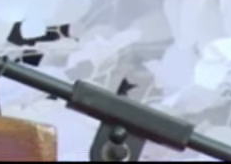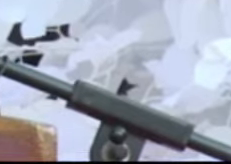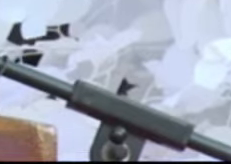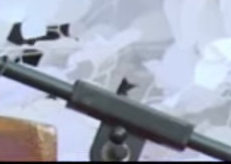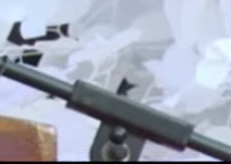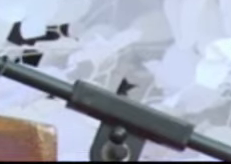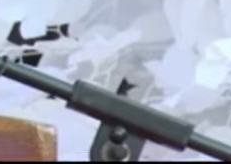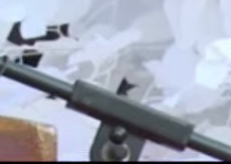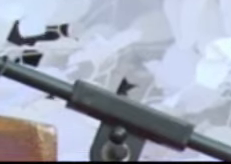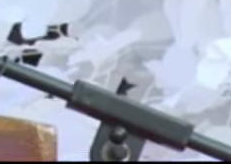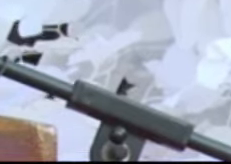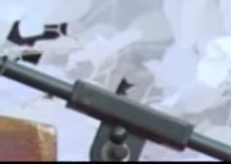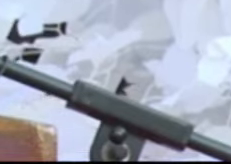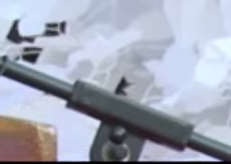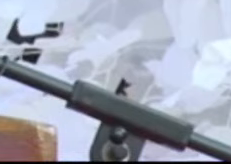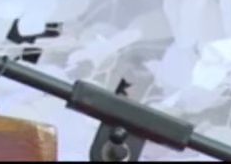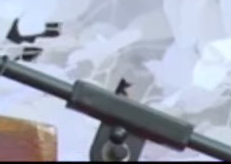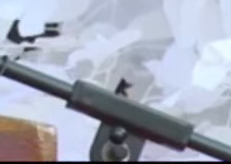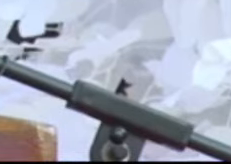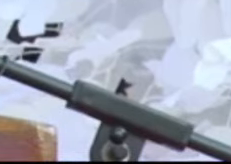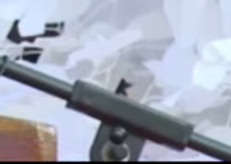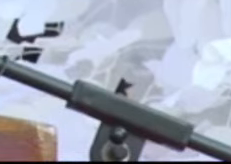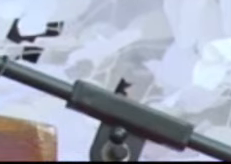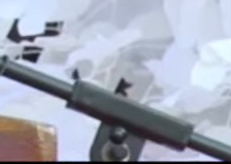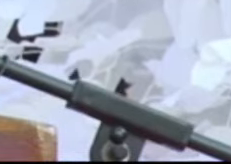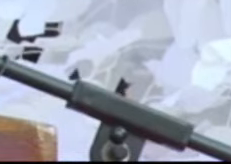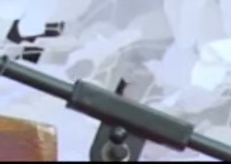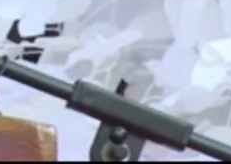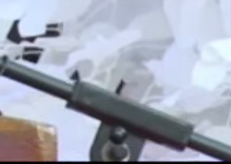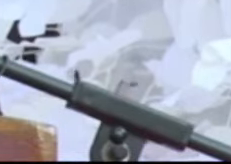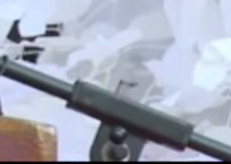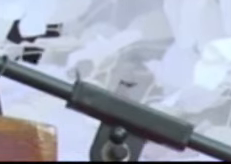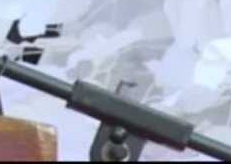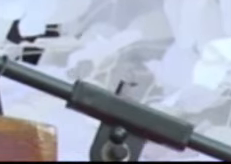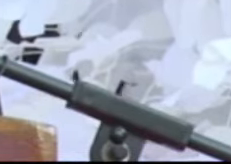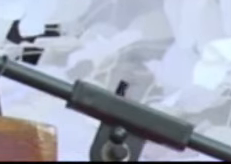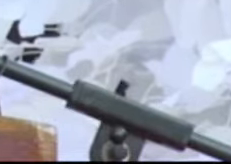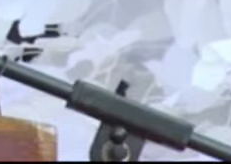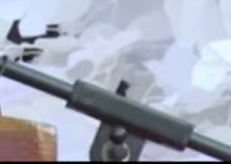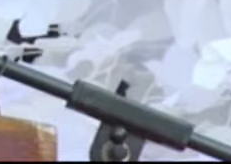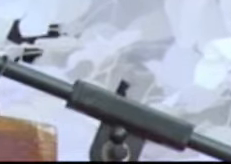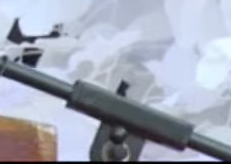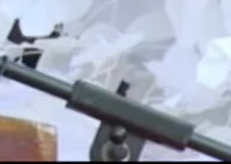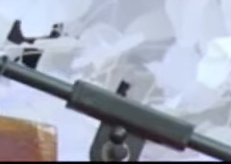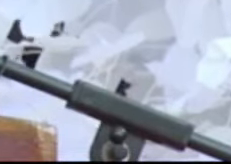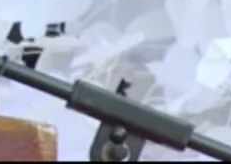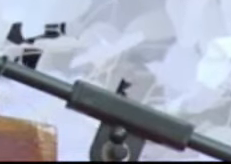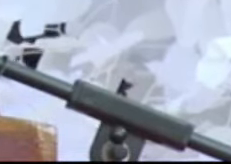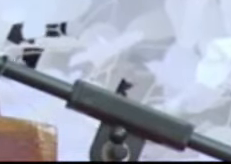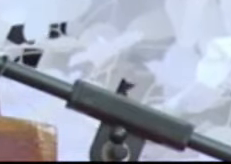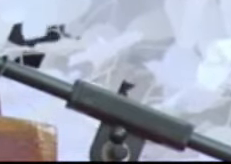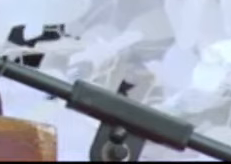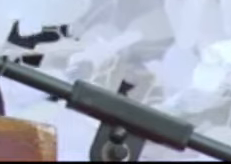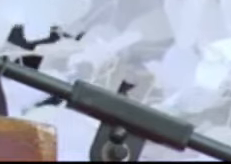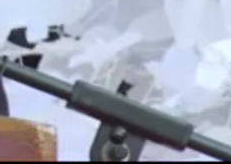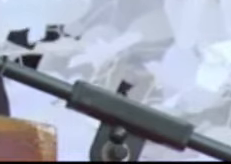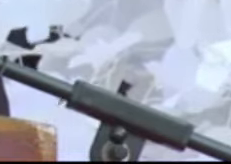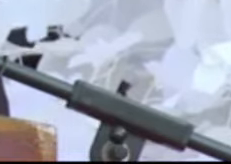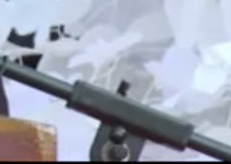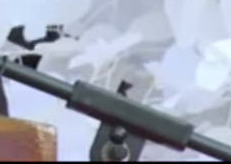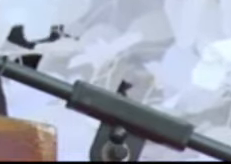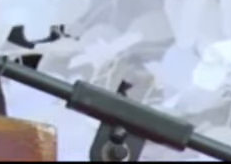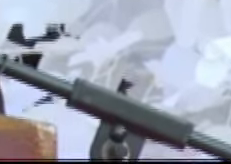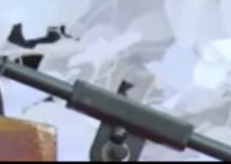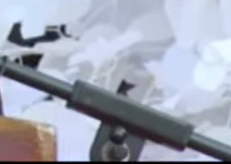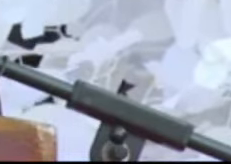Tulicheza sana. Tuliimba wengine usiku kucha. Lakini vile vile na wenzetu huko Mbeya baada